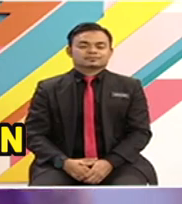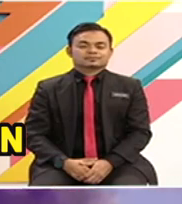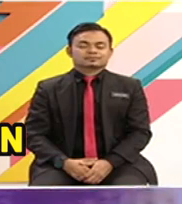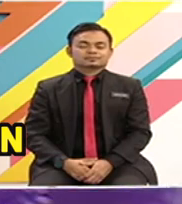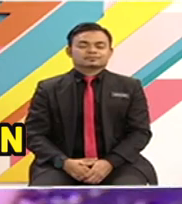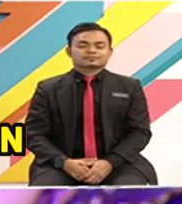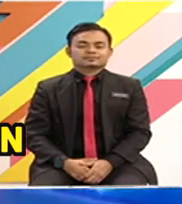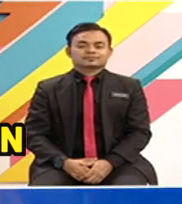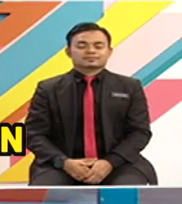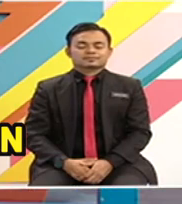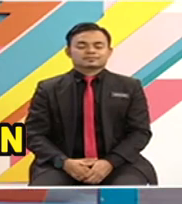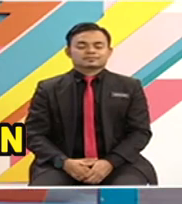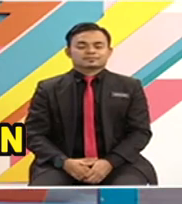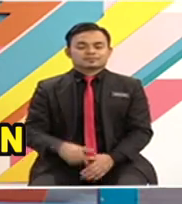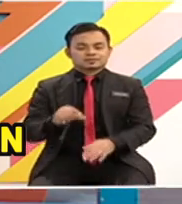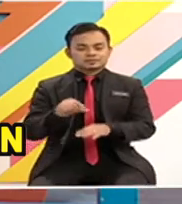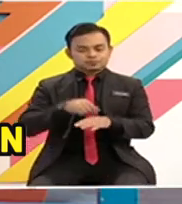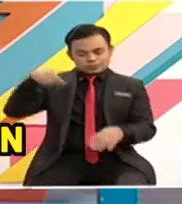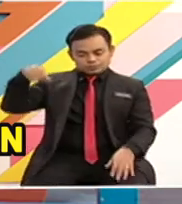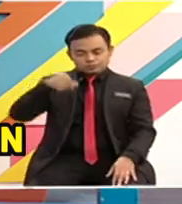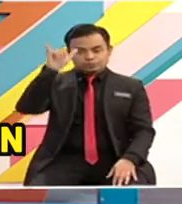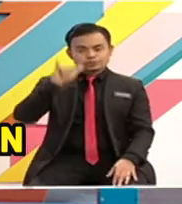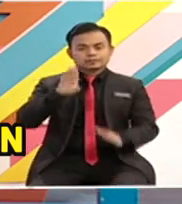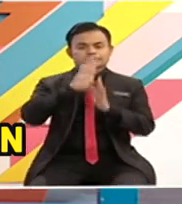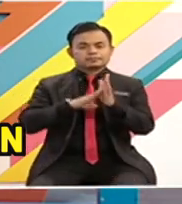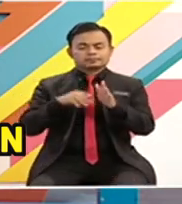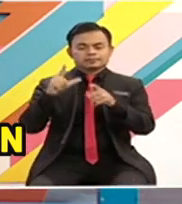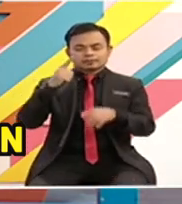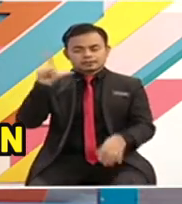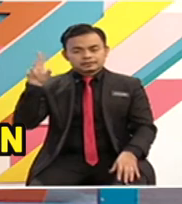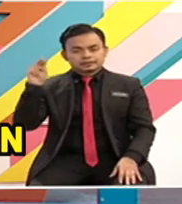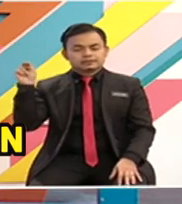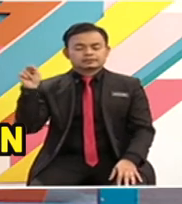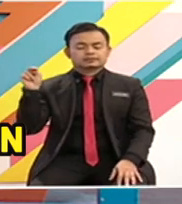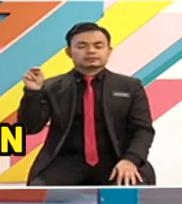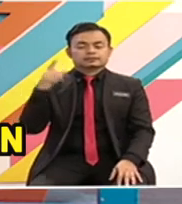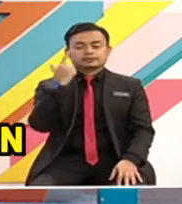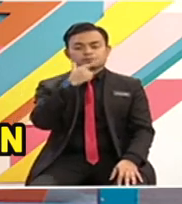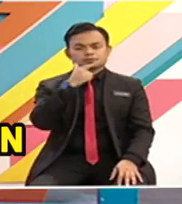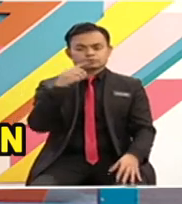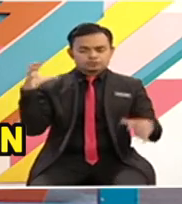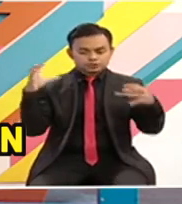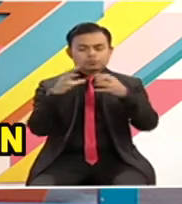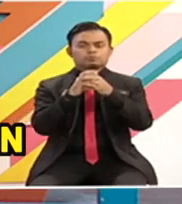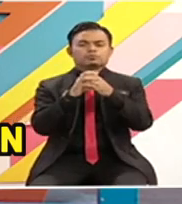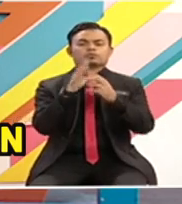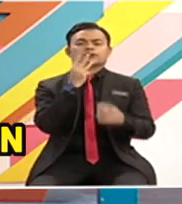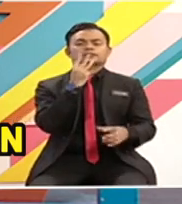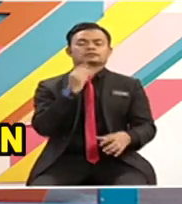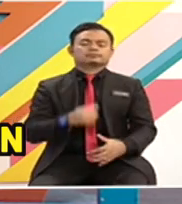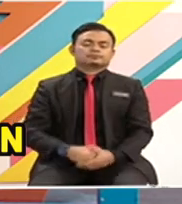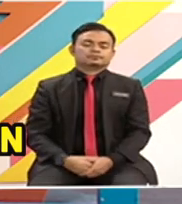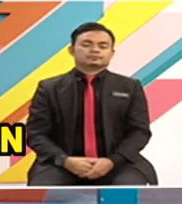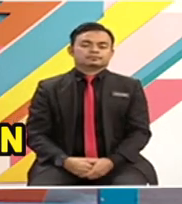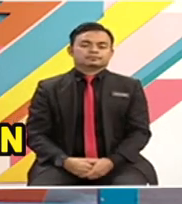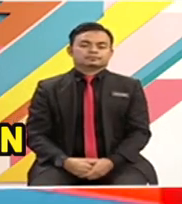Oke Guna sudah yang berlainan yaitu vertikal nanti bercampur pula warna tuh oke oke